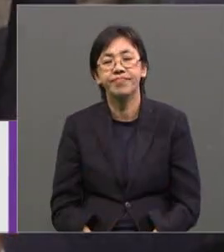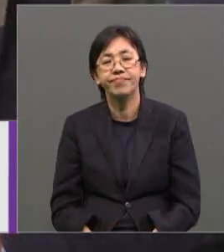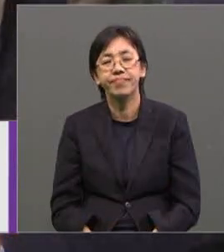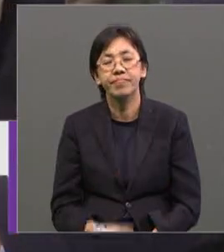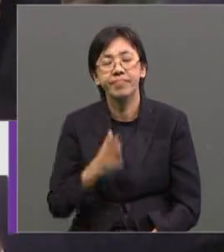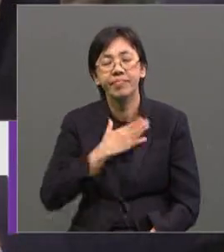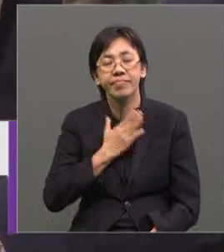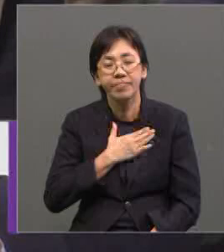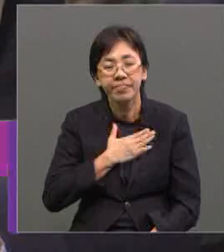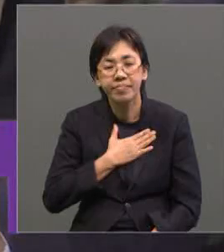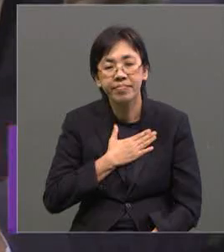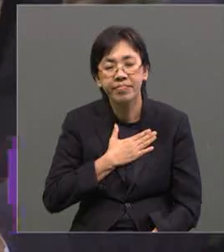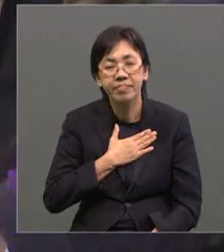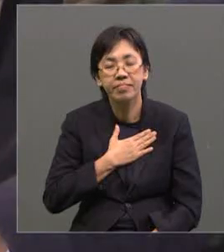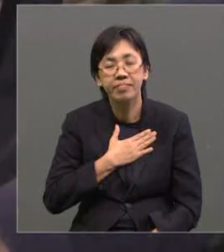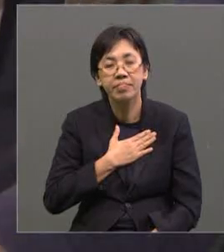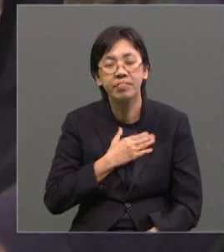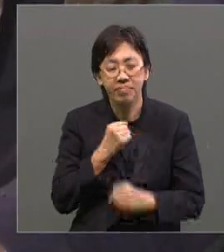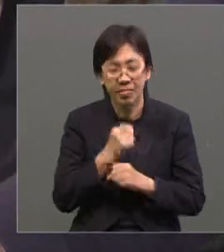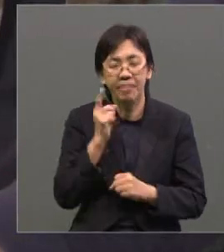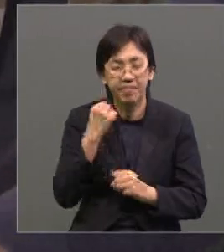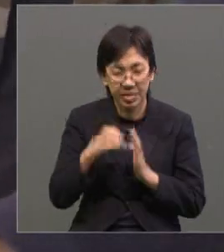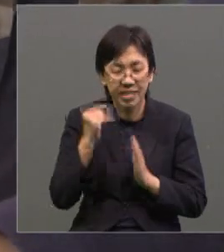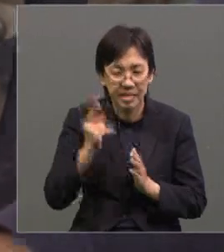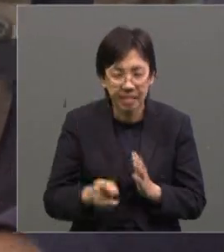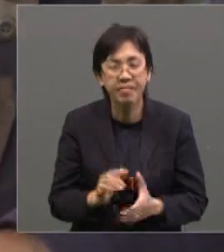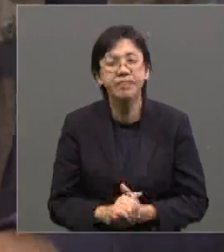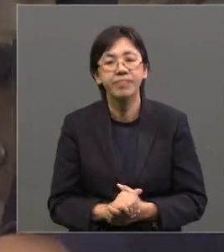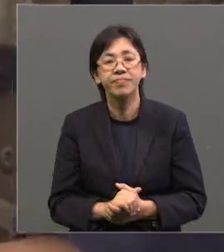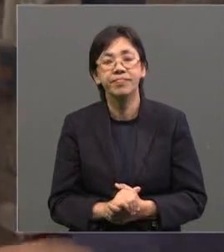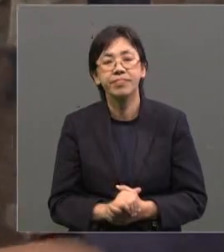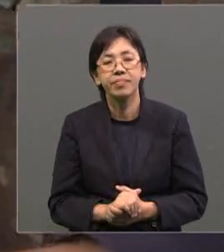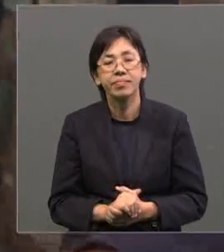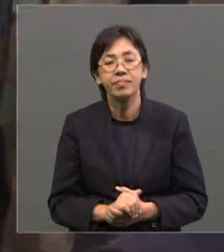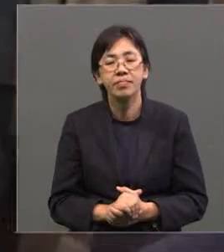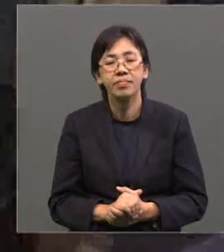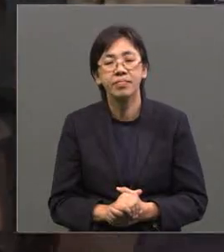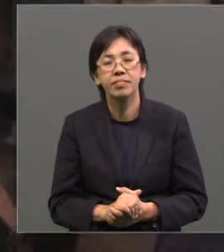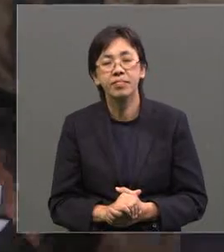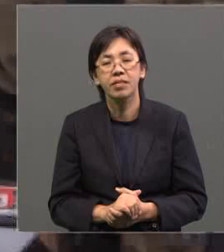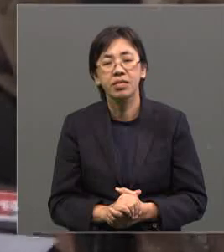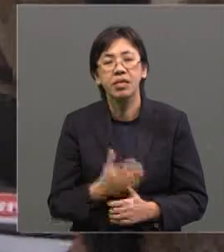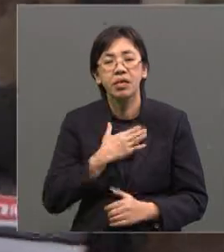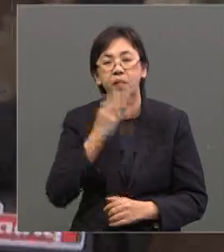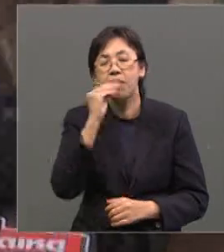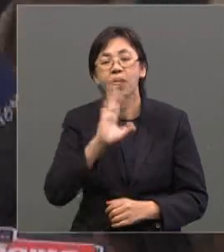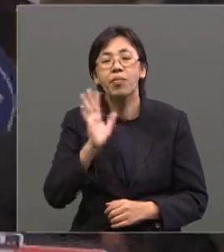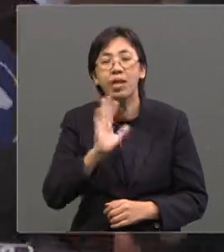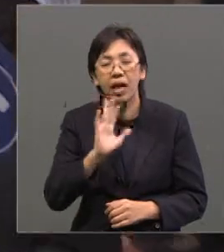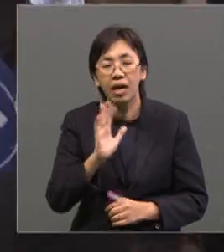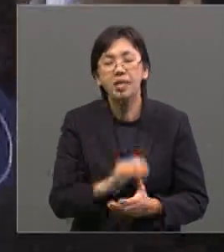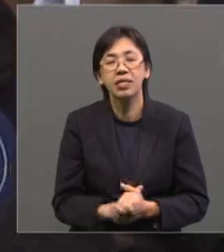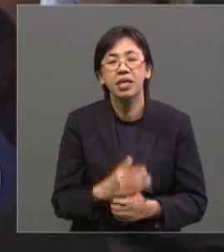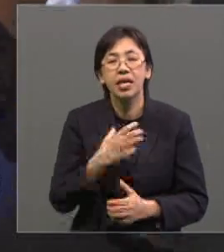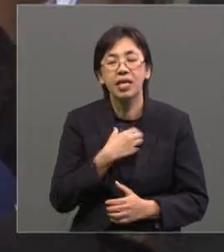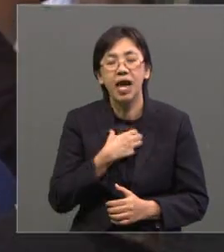มกระทำไปเป็นเรื่องจริงทั้งหมดครับแต่ว่ามันก็มีบางเรื่องที่เบือนแต่ว่าผมขอไม่พูดนะตรงนี้ผมอยาก